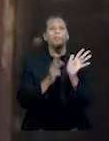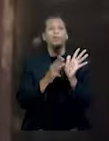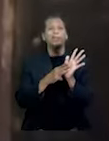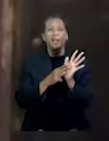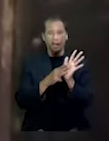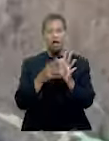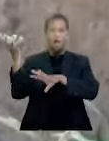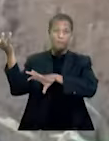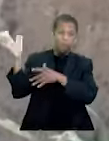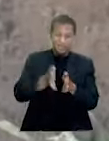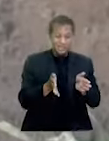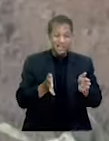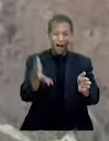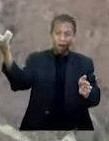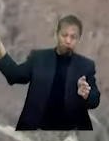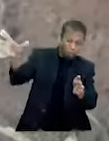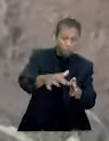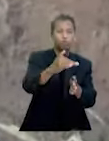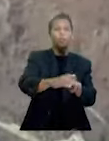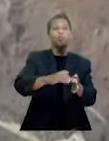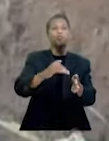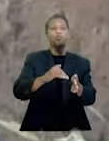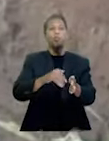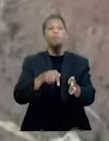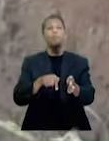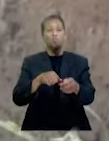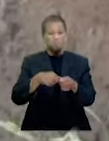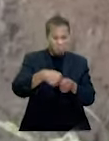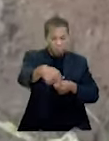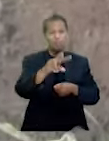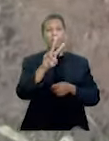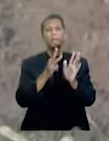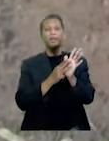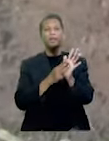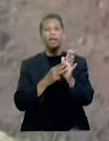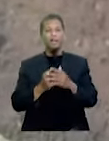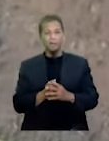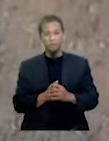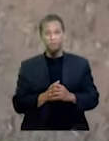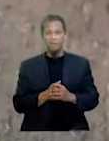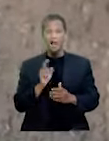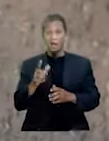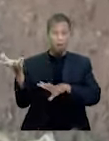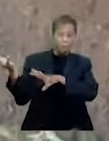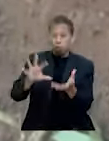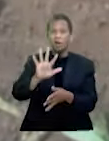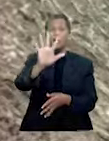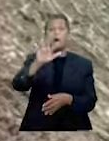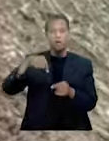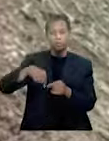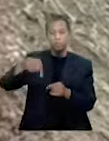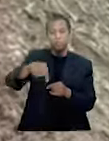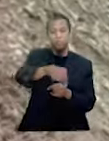menutup jalan sepanjang 20 meter ketebalan materi longsor hingga 2 meter akibat 5 titik longsor di kawasan ini